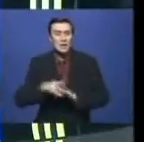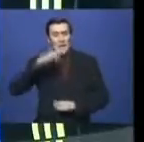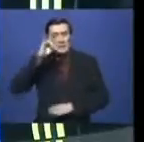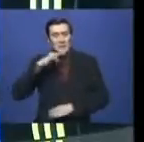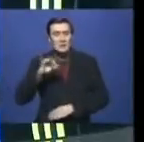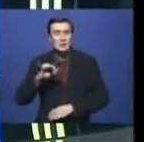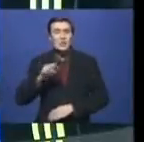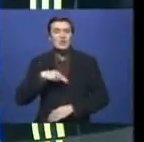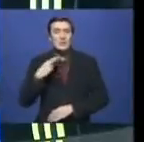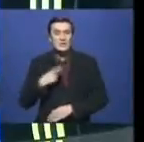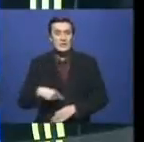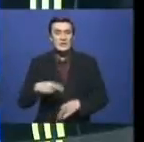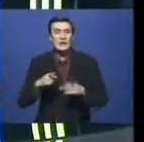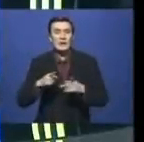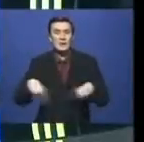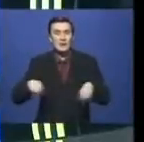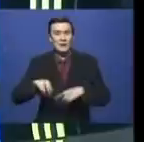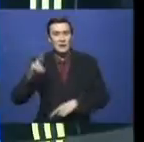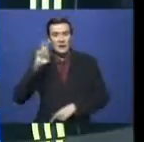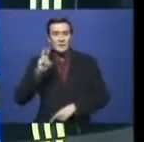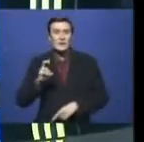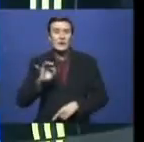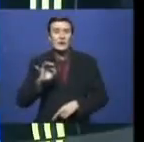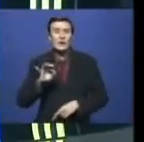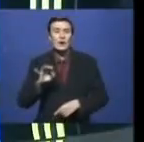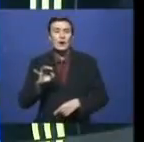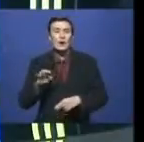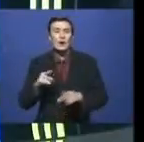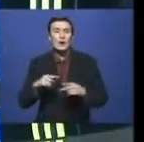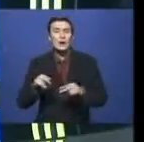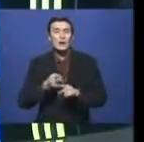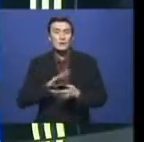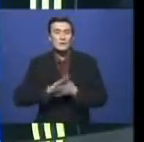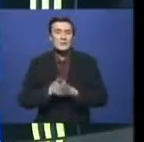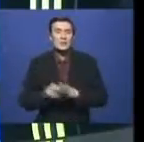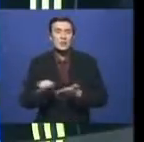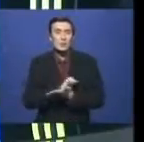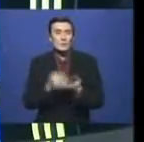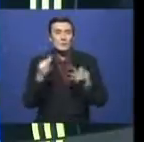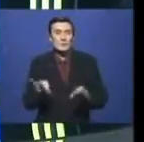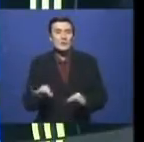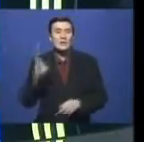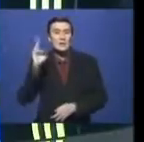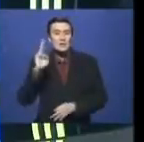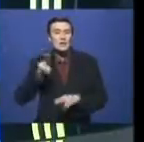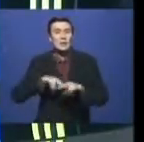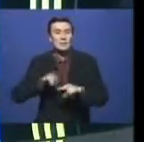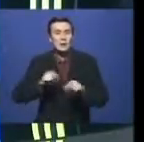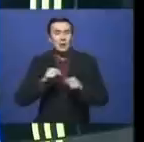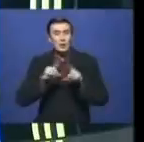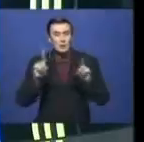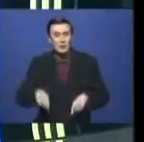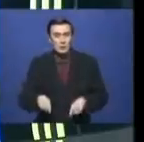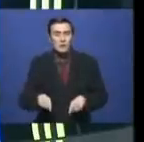и Швейцарским федеральным советом о реадмиссии. Документ также позволяет обладателям дипломатических паспортов двух